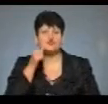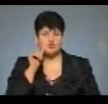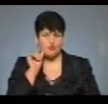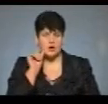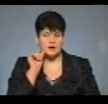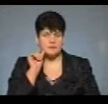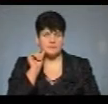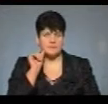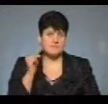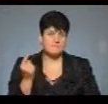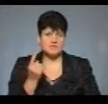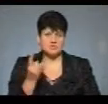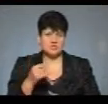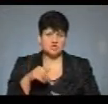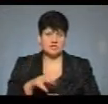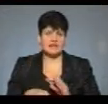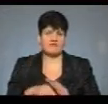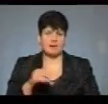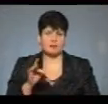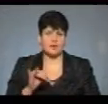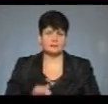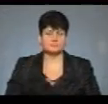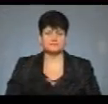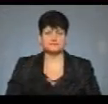власне, вперше йшли на вибори.